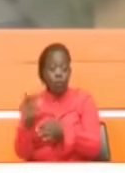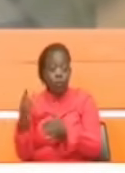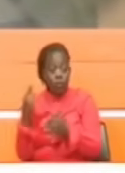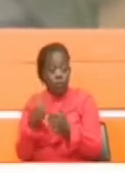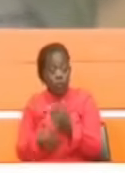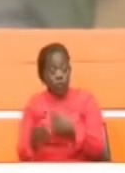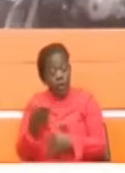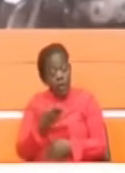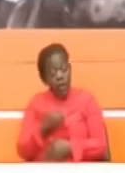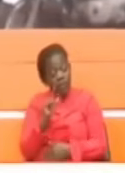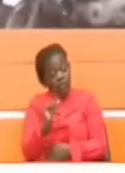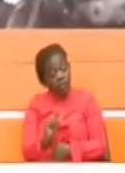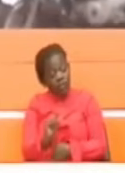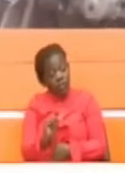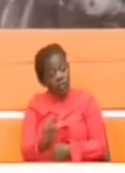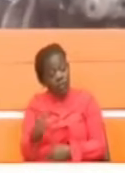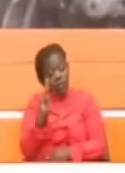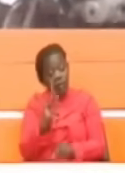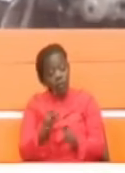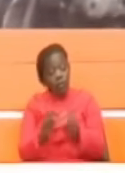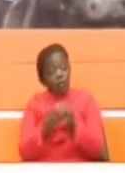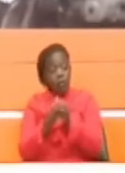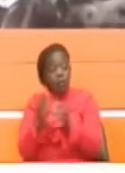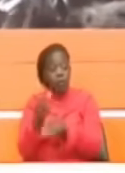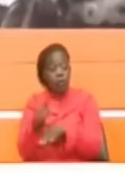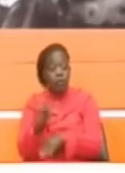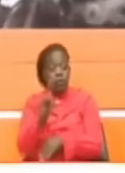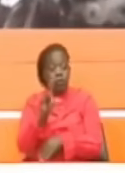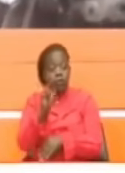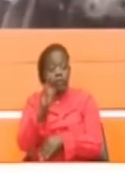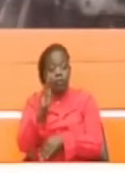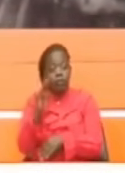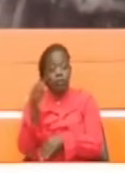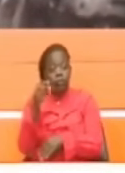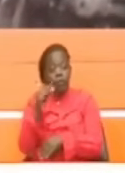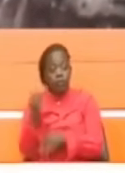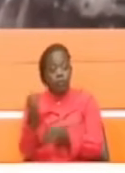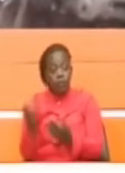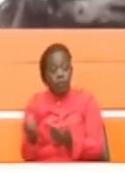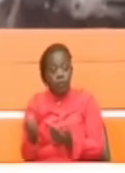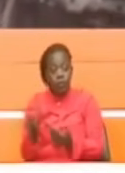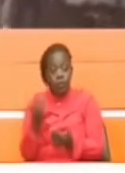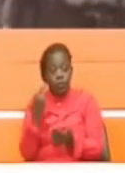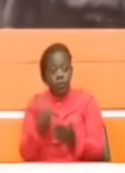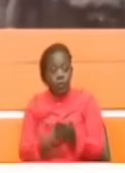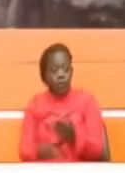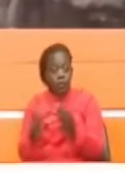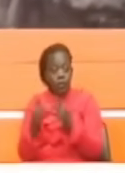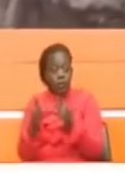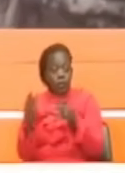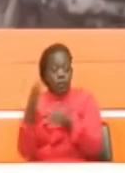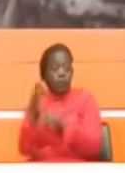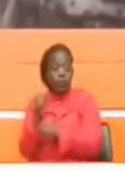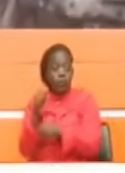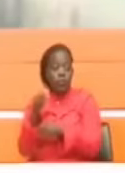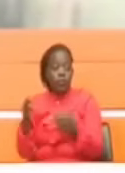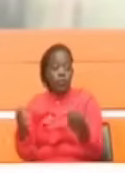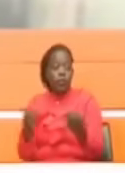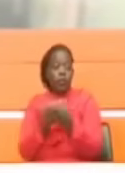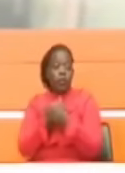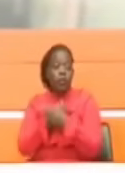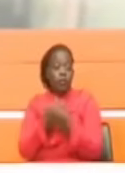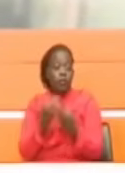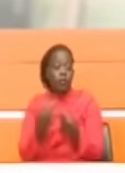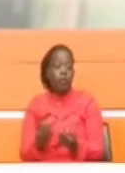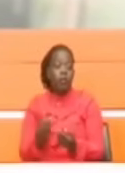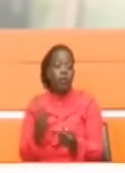kyazza ekikyaliwo. Abatuuze nga bakulembeddwa Lubega Bendicto balabudde ba Nkuba cheyo okutandika okwesiga ab'enganda zaabwe.